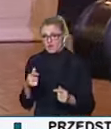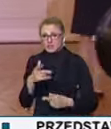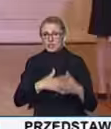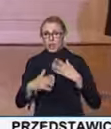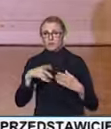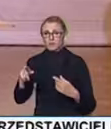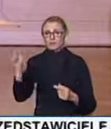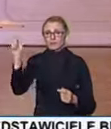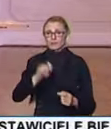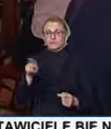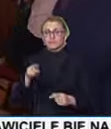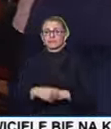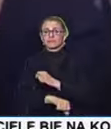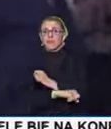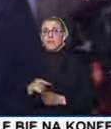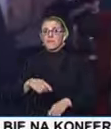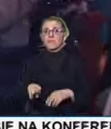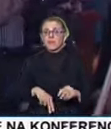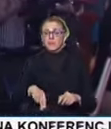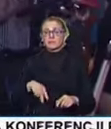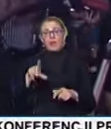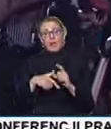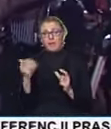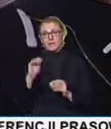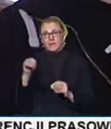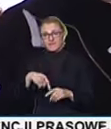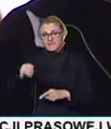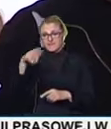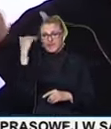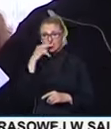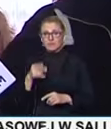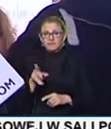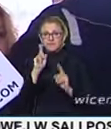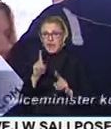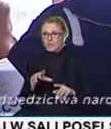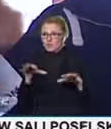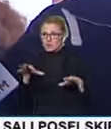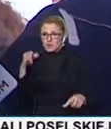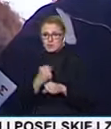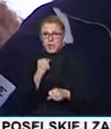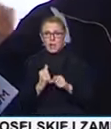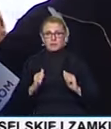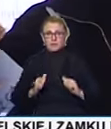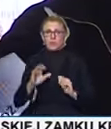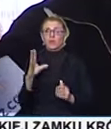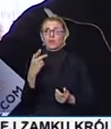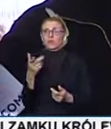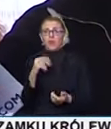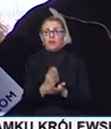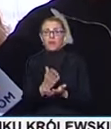tej delegacji, mówił wiceminister, ale wszystko jeszcze przed nami. Czeka nas naprawdę sporo pracy. To jest nie tylko